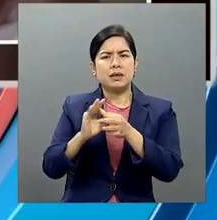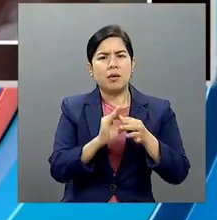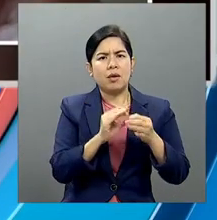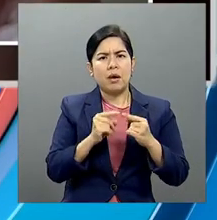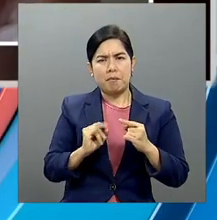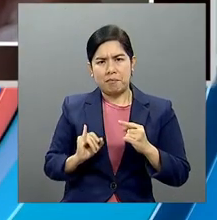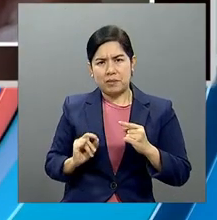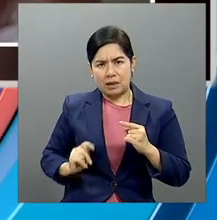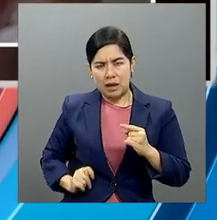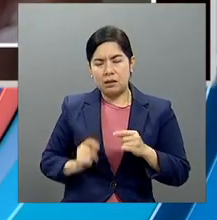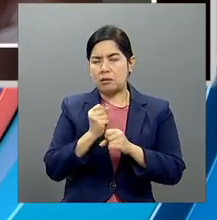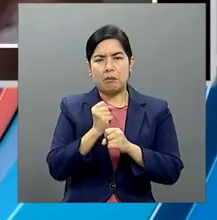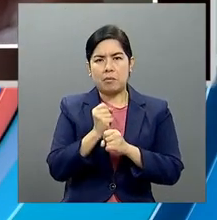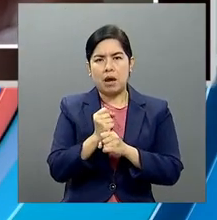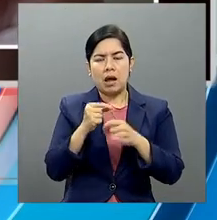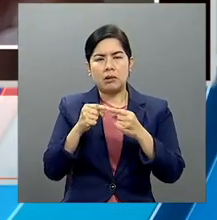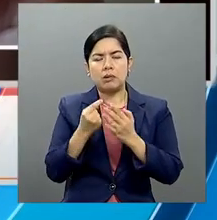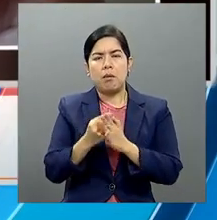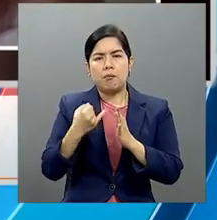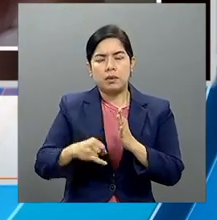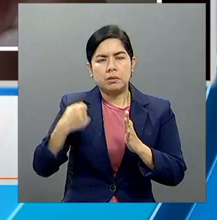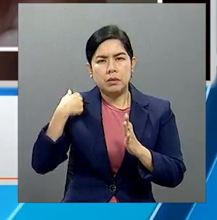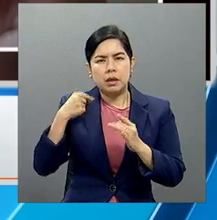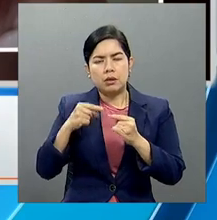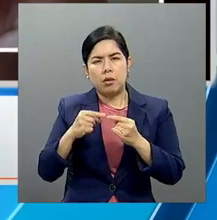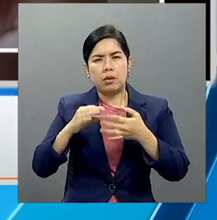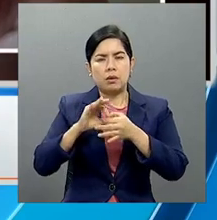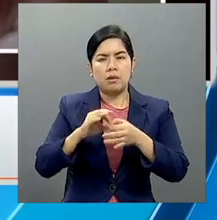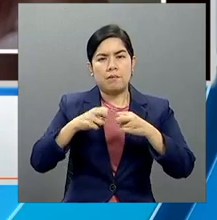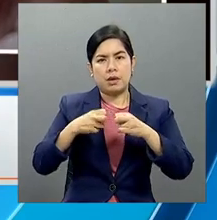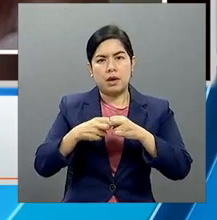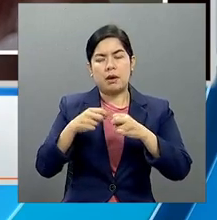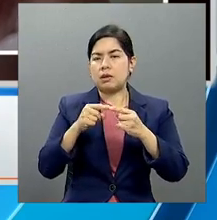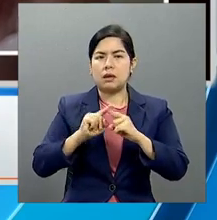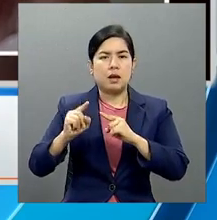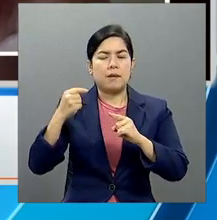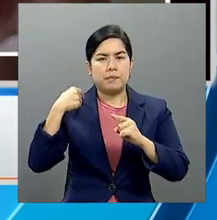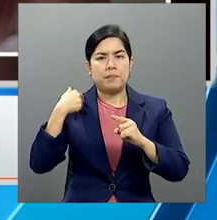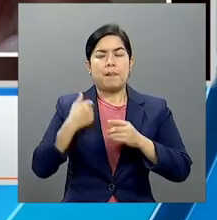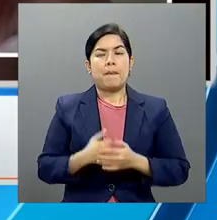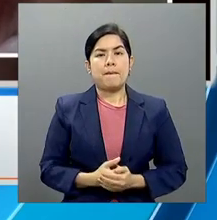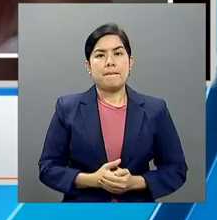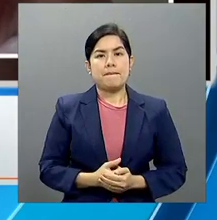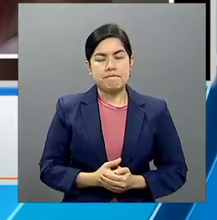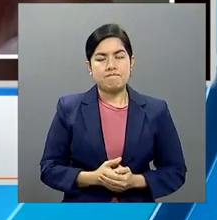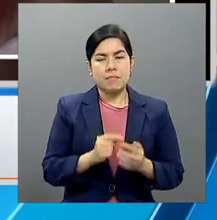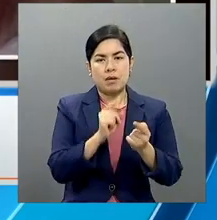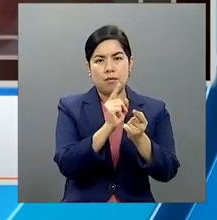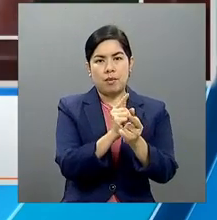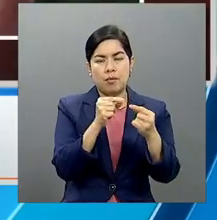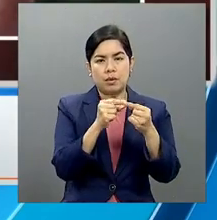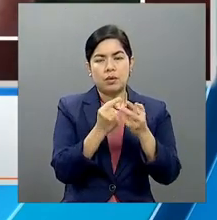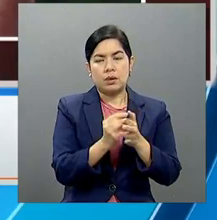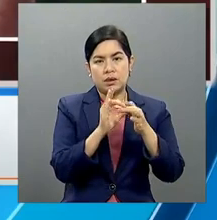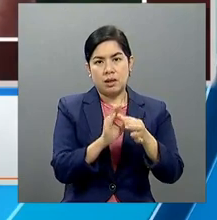มถึงสูญเสียในเรื่องของการทำงานต่างๆที่กล่าวไปข้างต้นนะครับเราพบว่าอุบัติการณ์การเกิดโรคไตเรื้อรัง